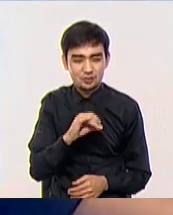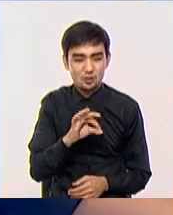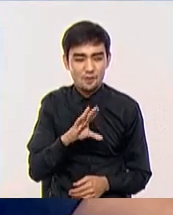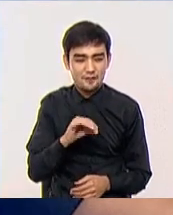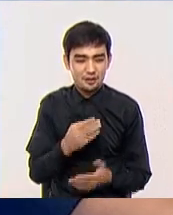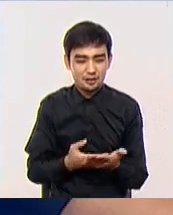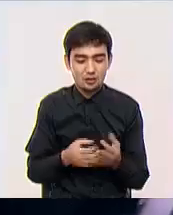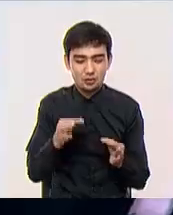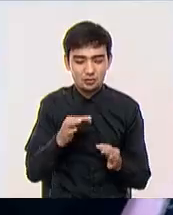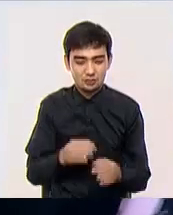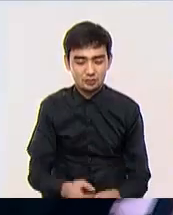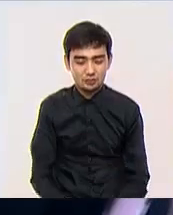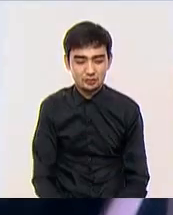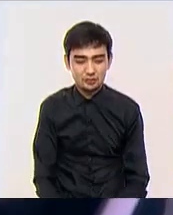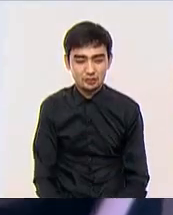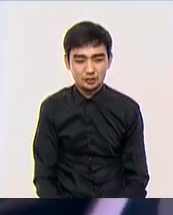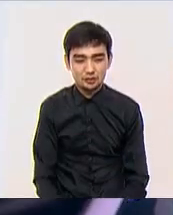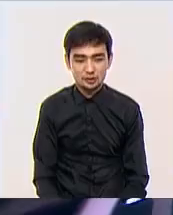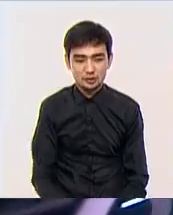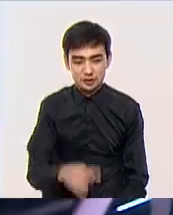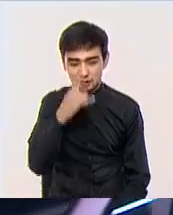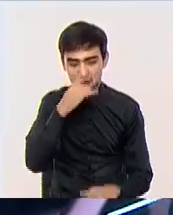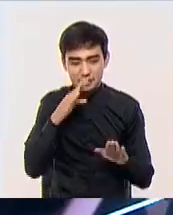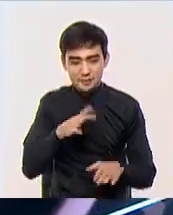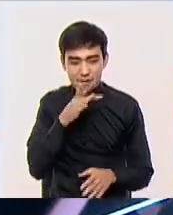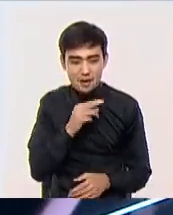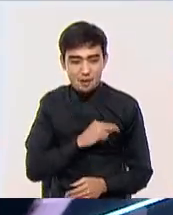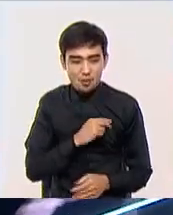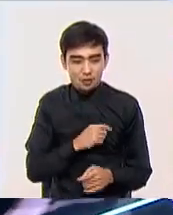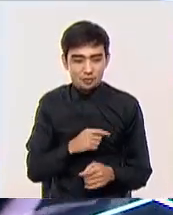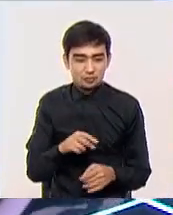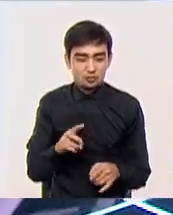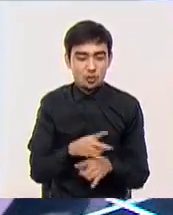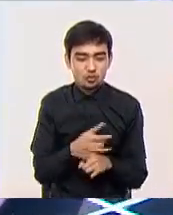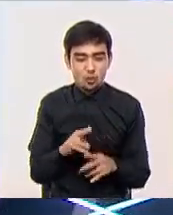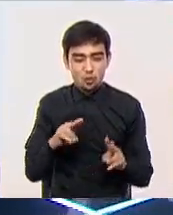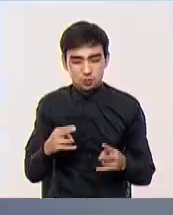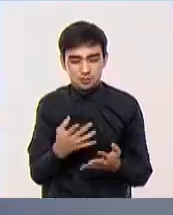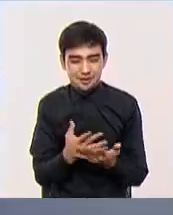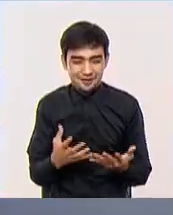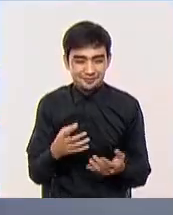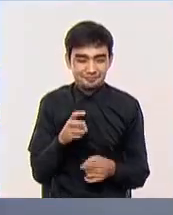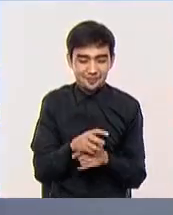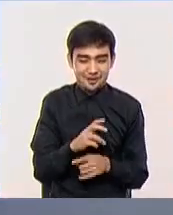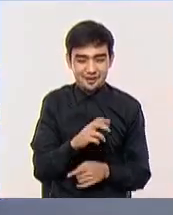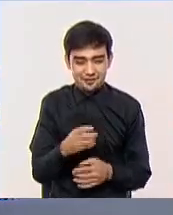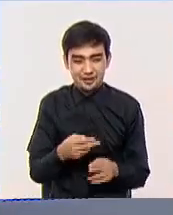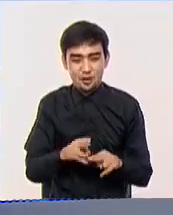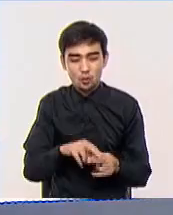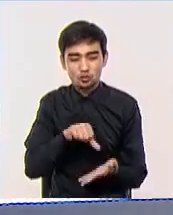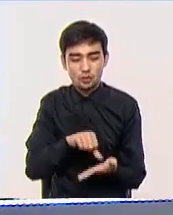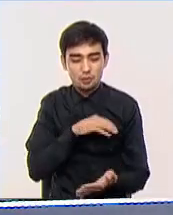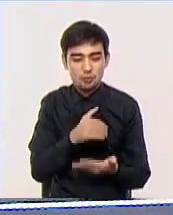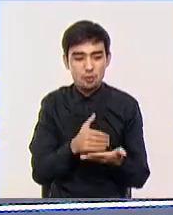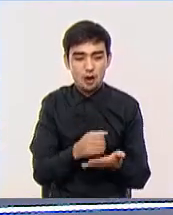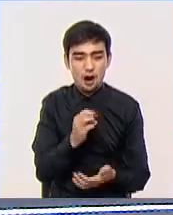совета. В Казахстане продлили время работы ночных клубов и других развлекательных заведений, которые участвуют в